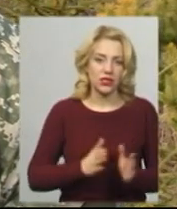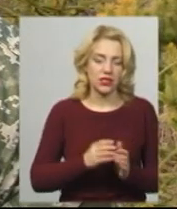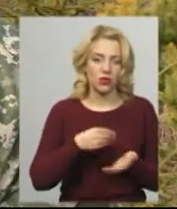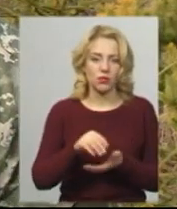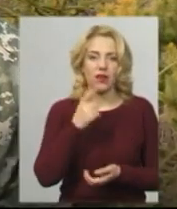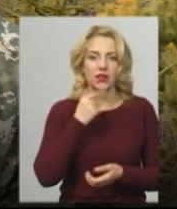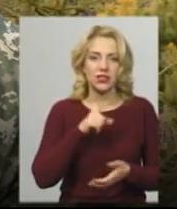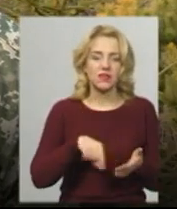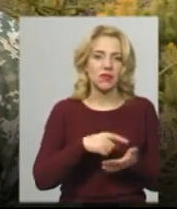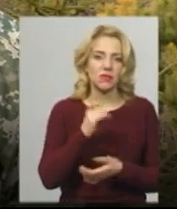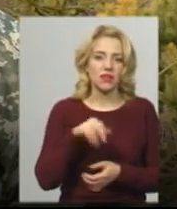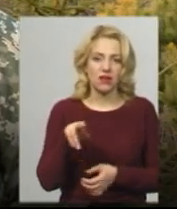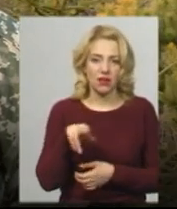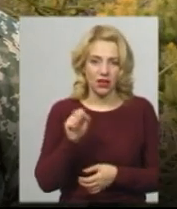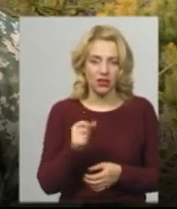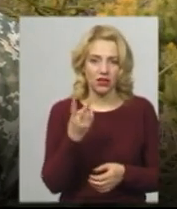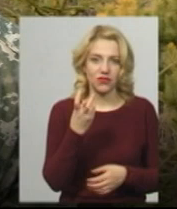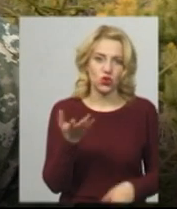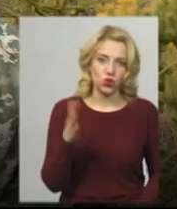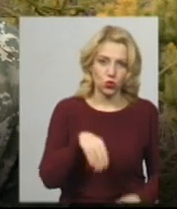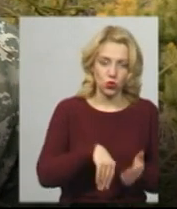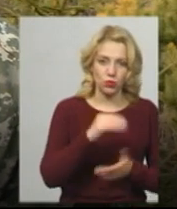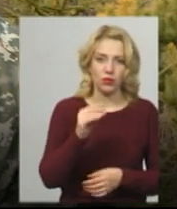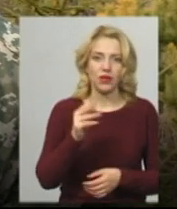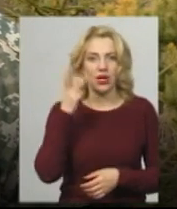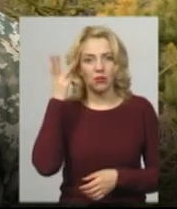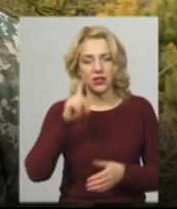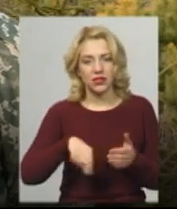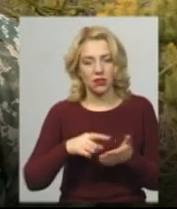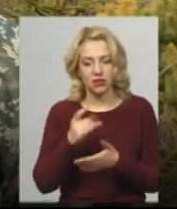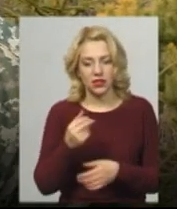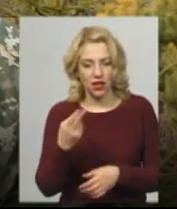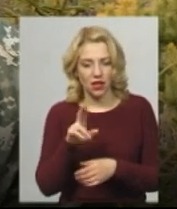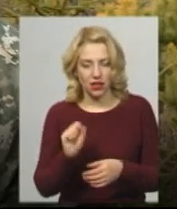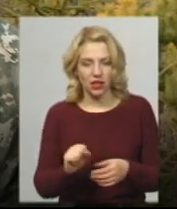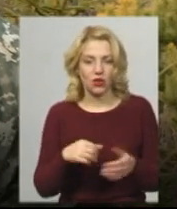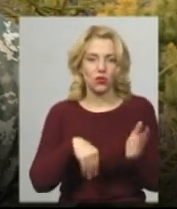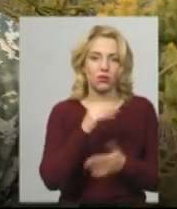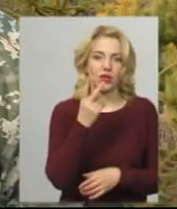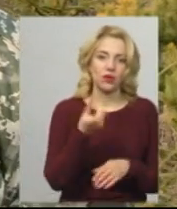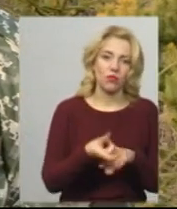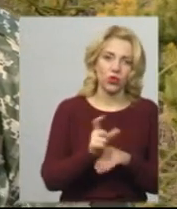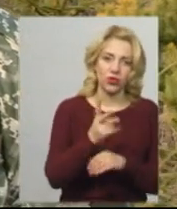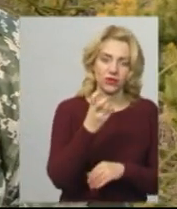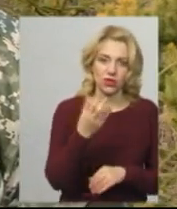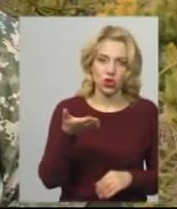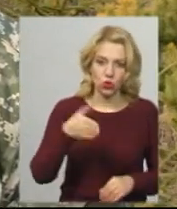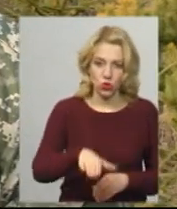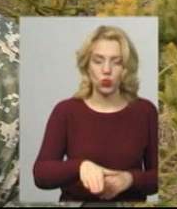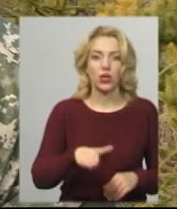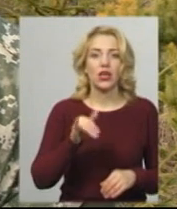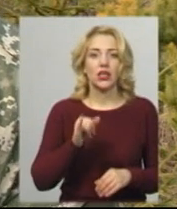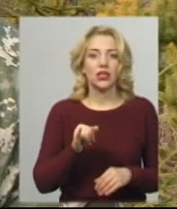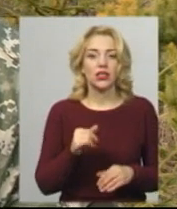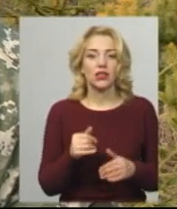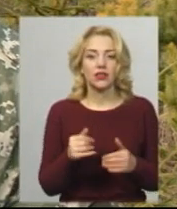міська рада в нас до 200 штук купили, Хмельницька міська рада купили 200, понад 200 штук. І